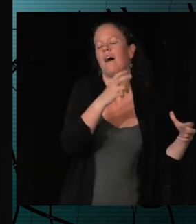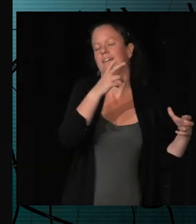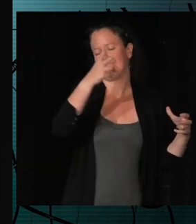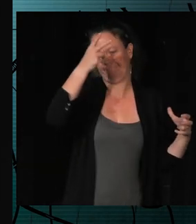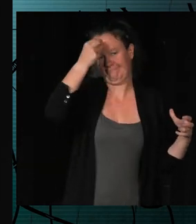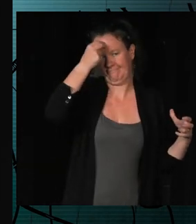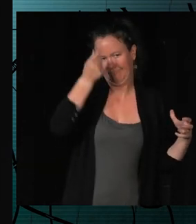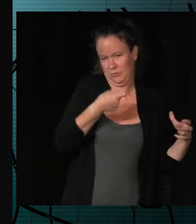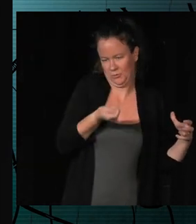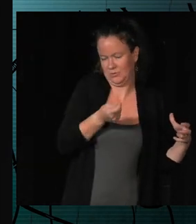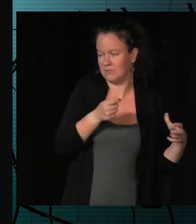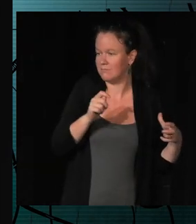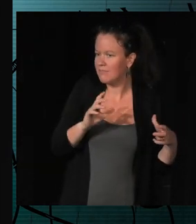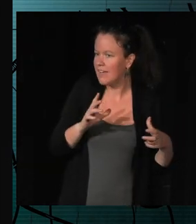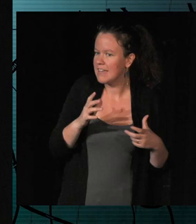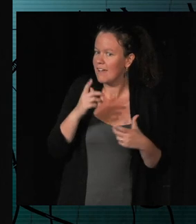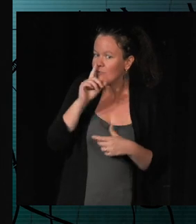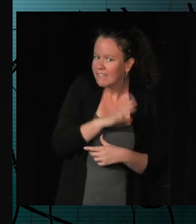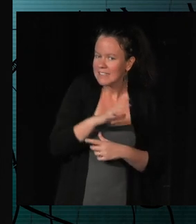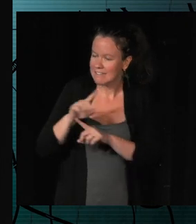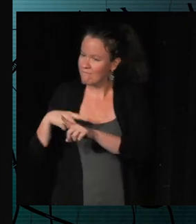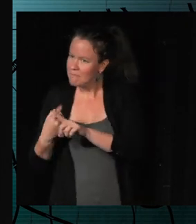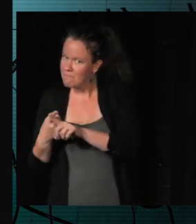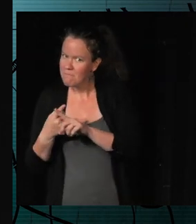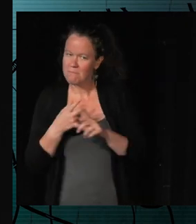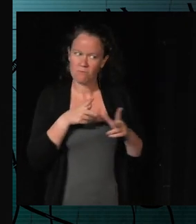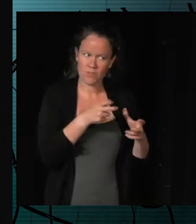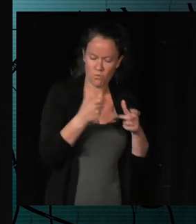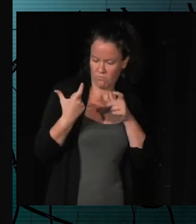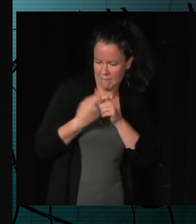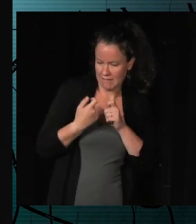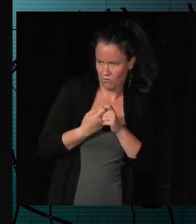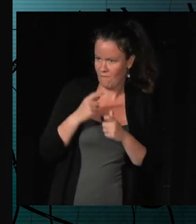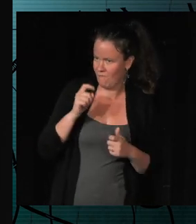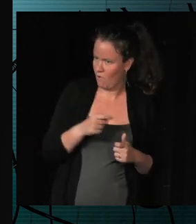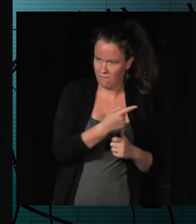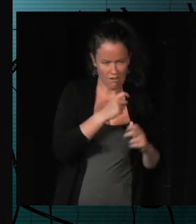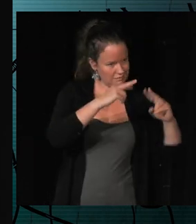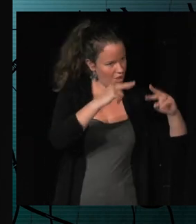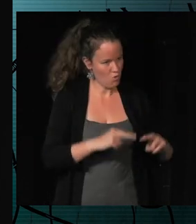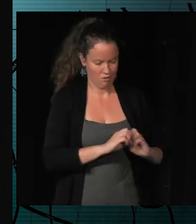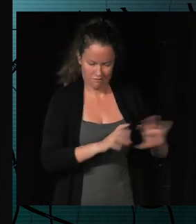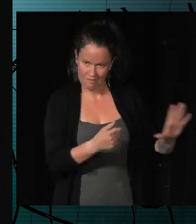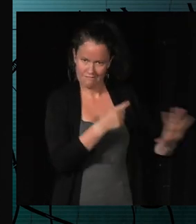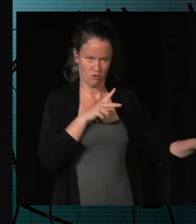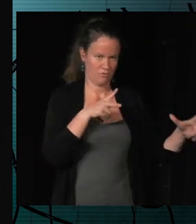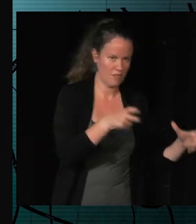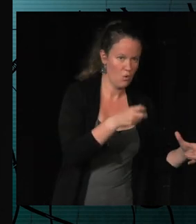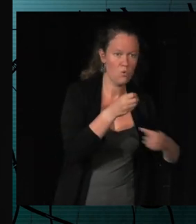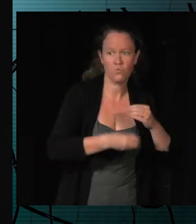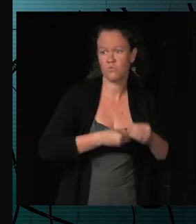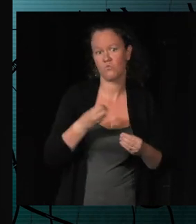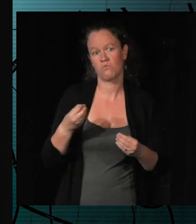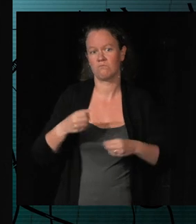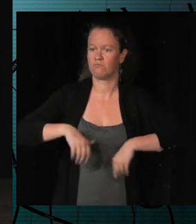adaptation se doit reposer sur les jeux pour avoir le tableau complet ou est-ce que non c'est fait pour introduire un univers à des gens qui connaîtraient pas